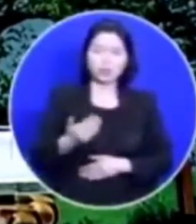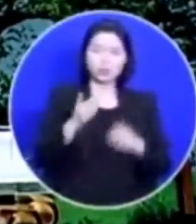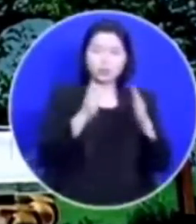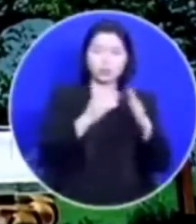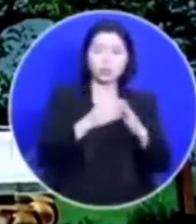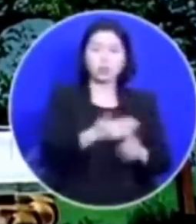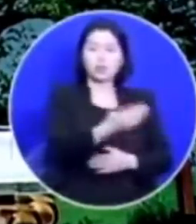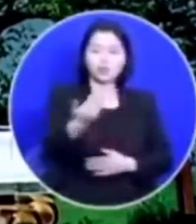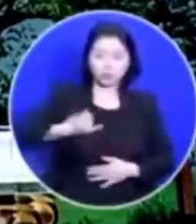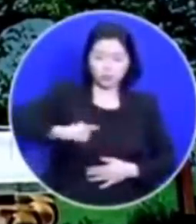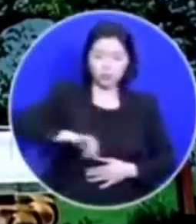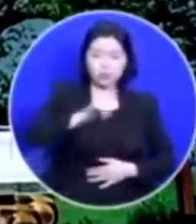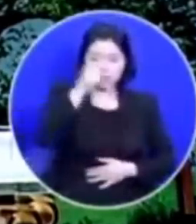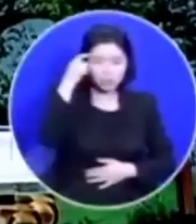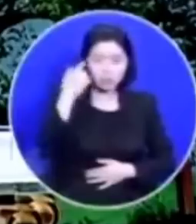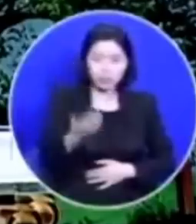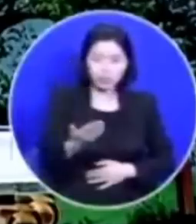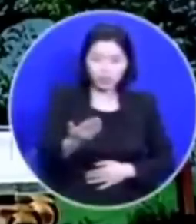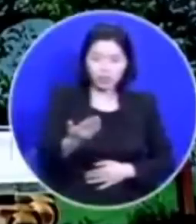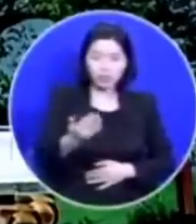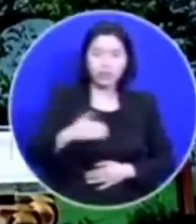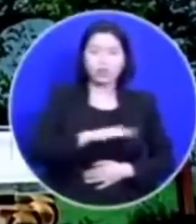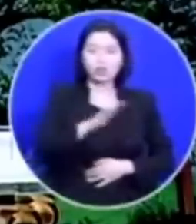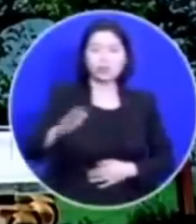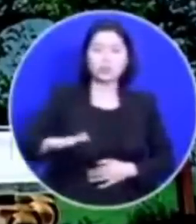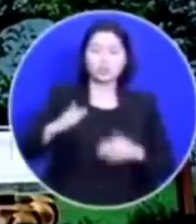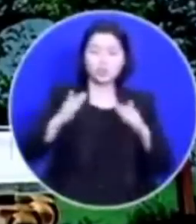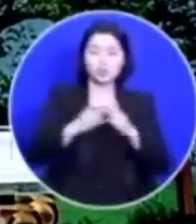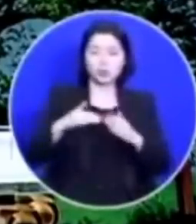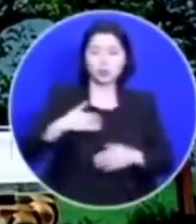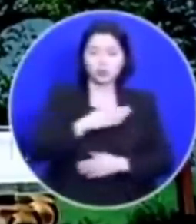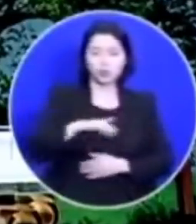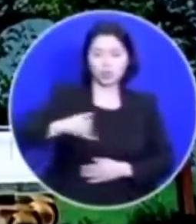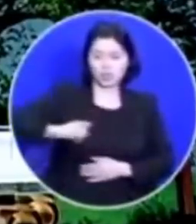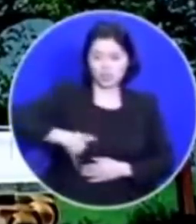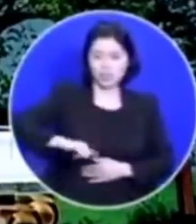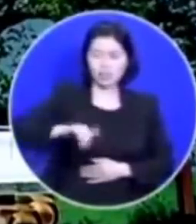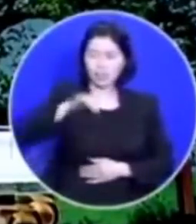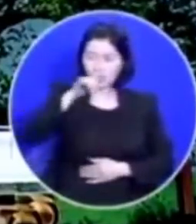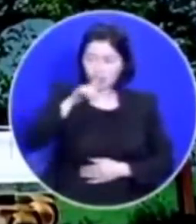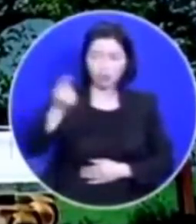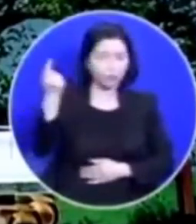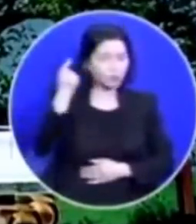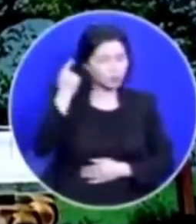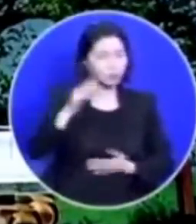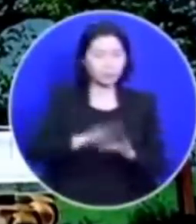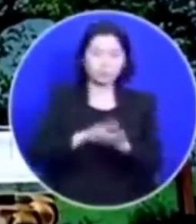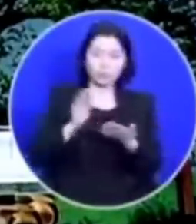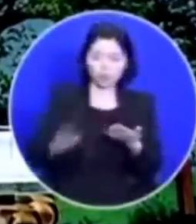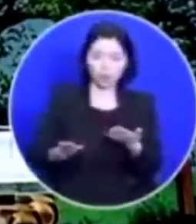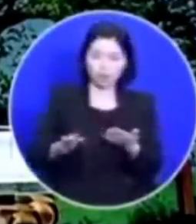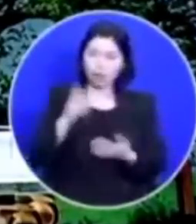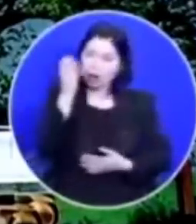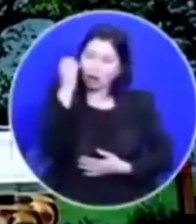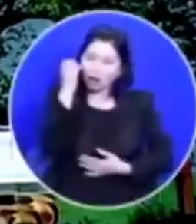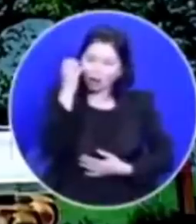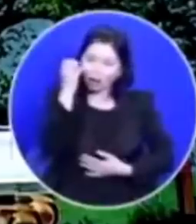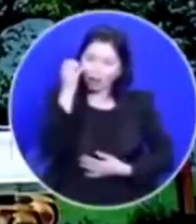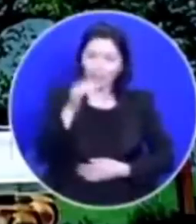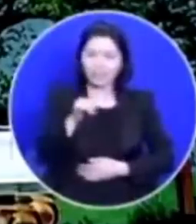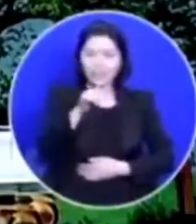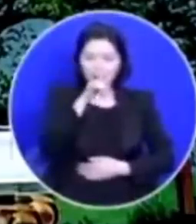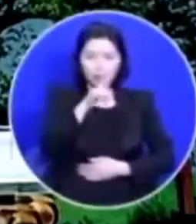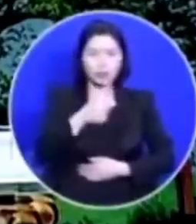있습니까 우리집에 자녀가 있다고 나는 믿습니다 그럼 이 영어 이상하지요 있음은 있고 없으며 없는